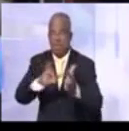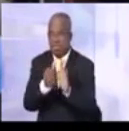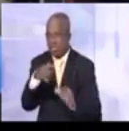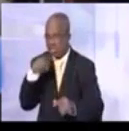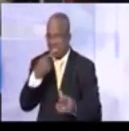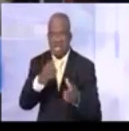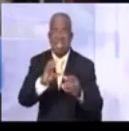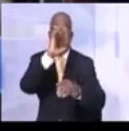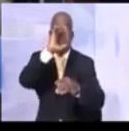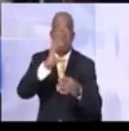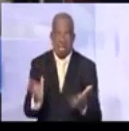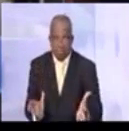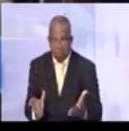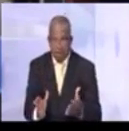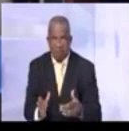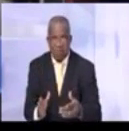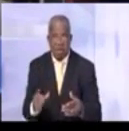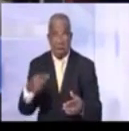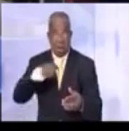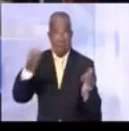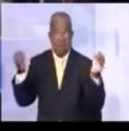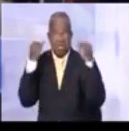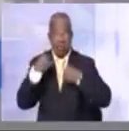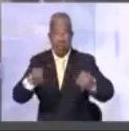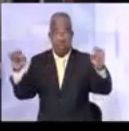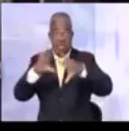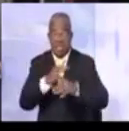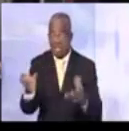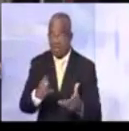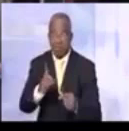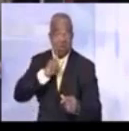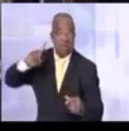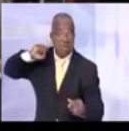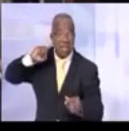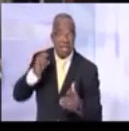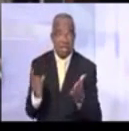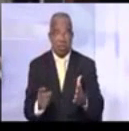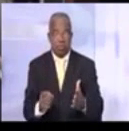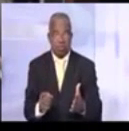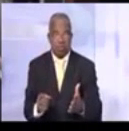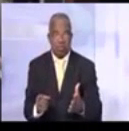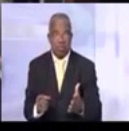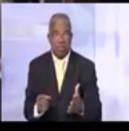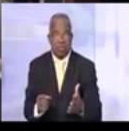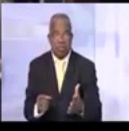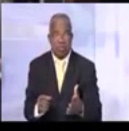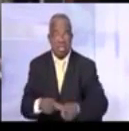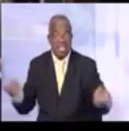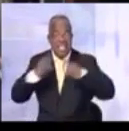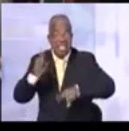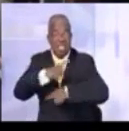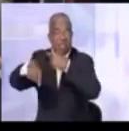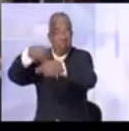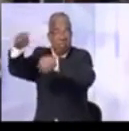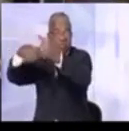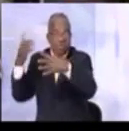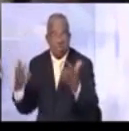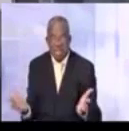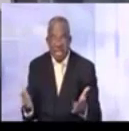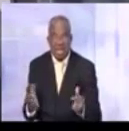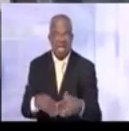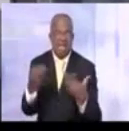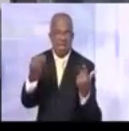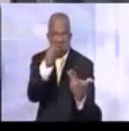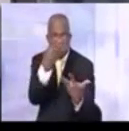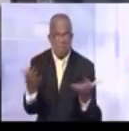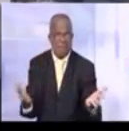il est important d'informer les restaurateurs, de voir la différence entre les catégories de boissons, le type de bouteilles.